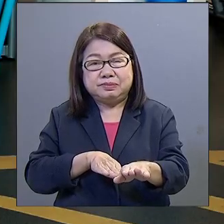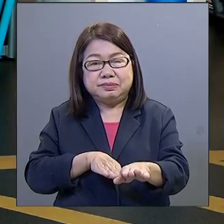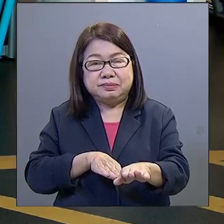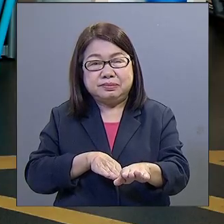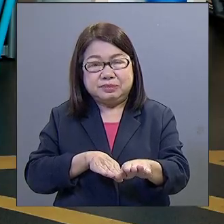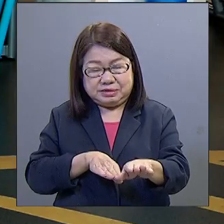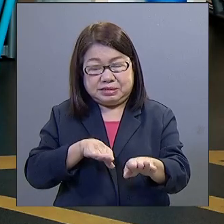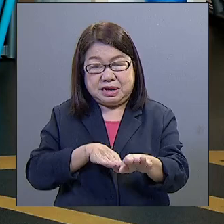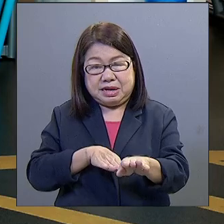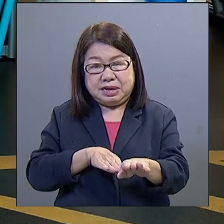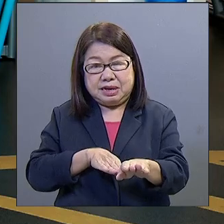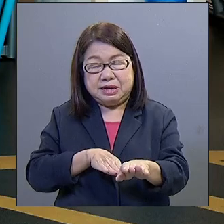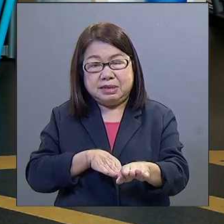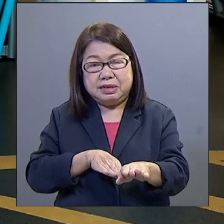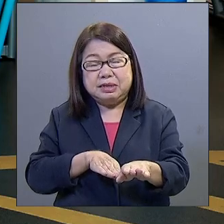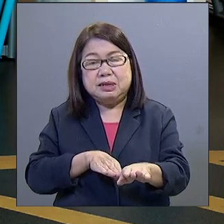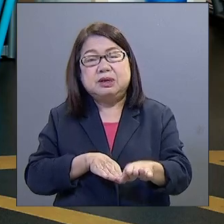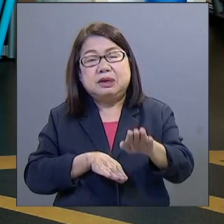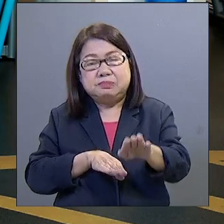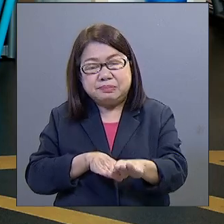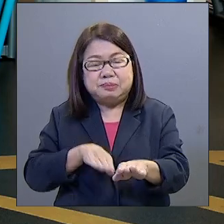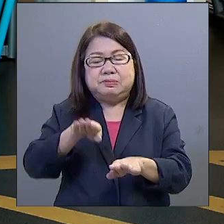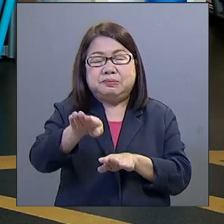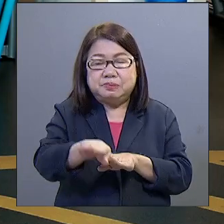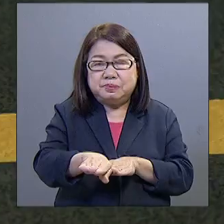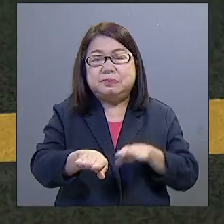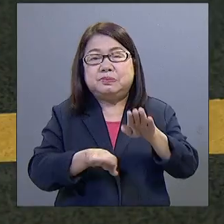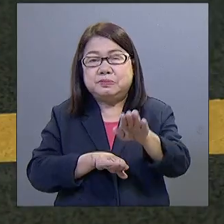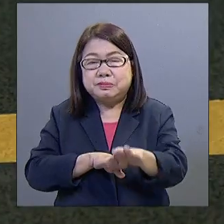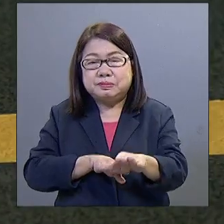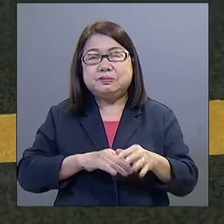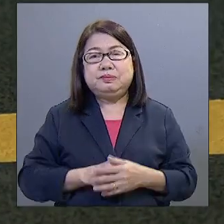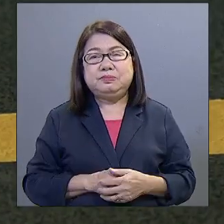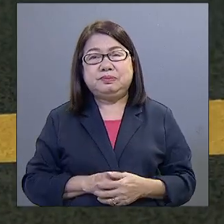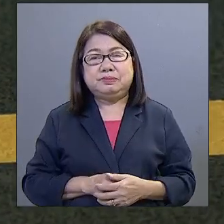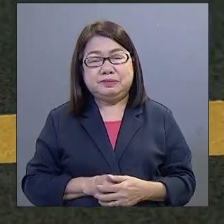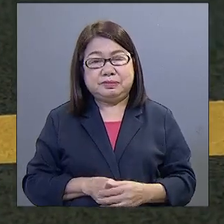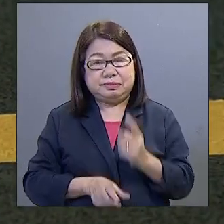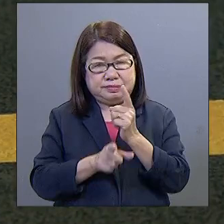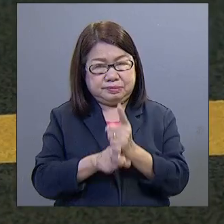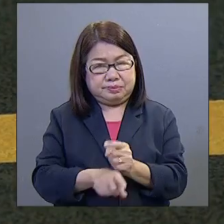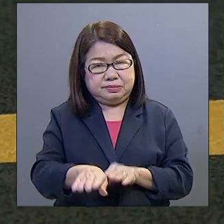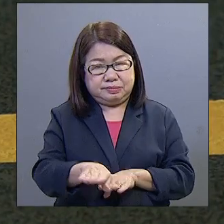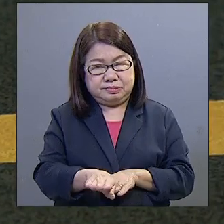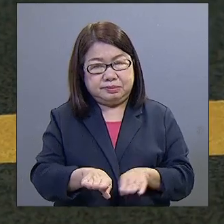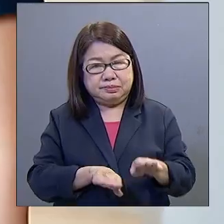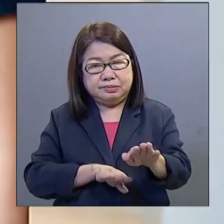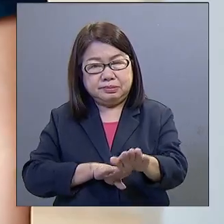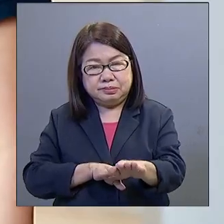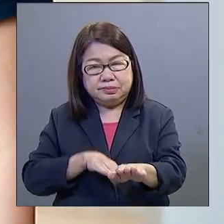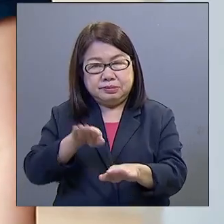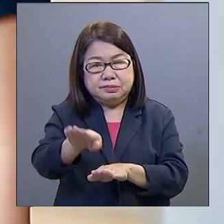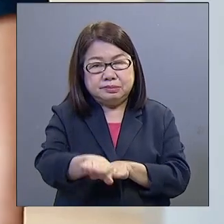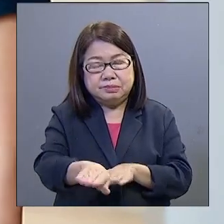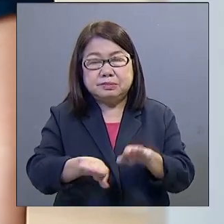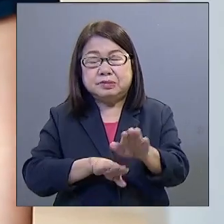น้าเอาส้นเท้ามาต่อปลายเท้าแบบนี้เราจะยืนกันเป็นเส้นตรงแบบนี้นะคะแต่ถ้าทำไม่ได้